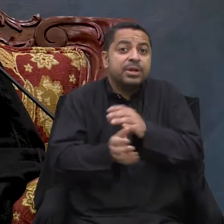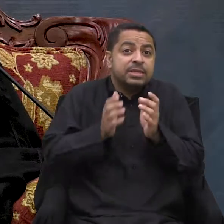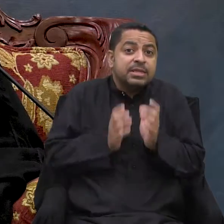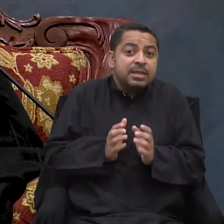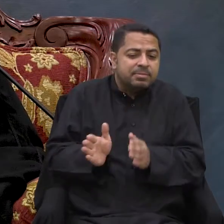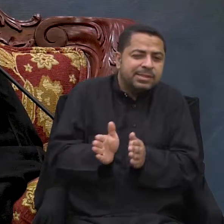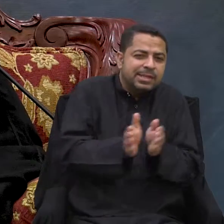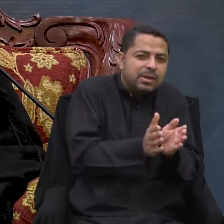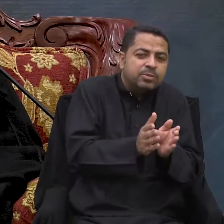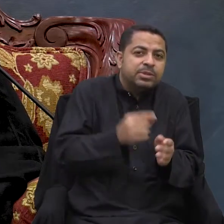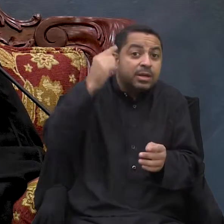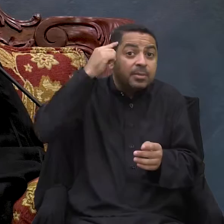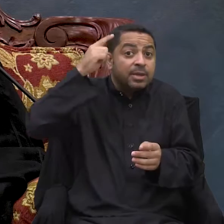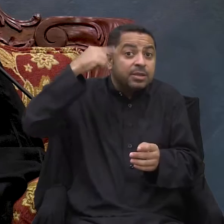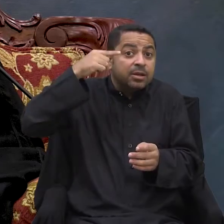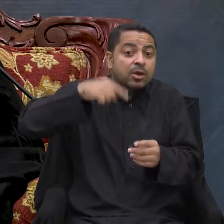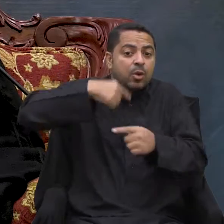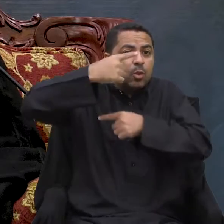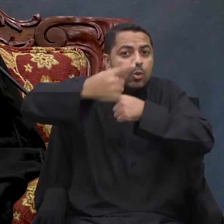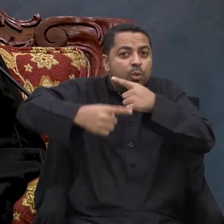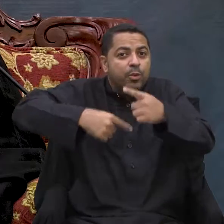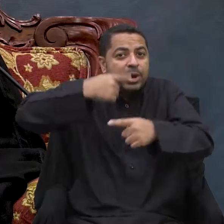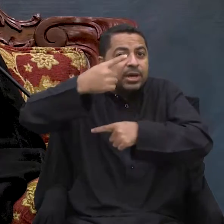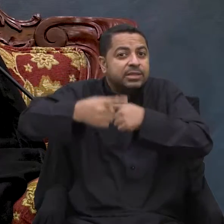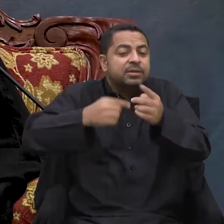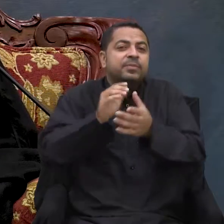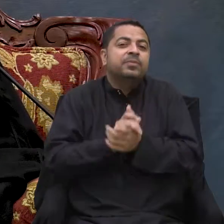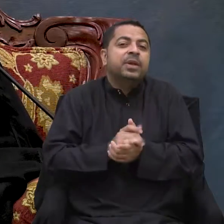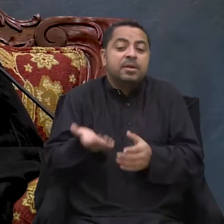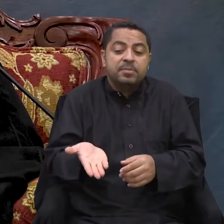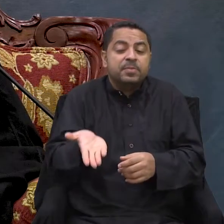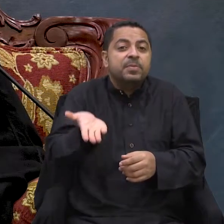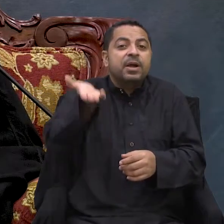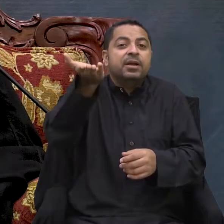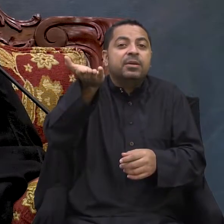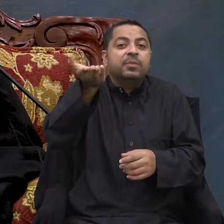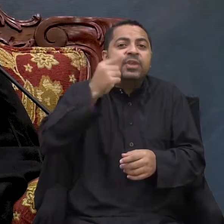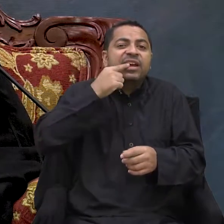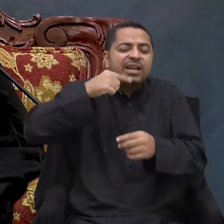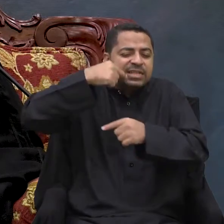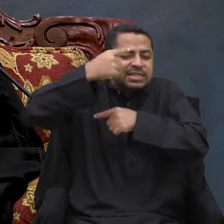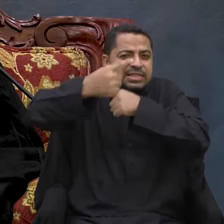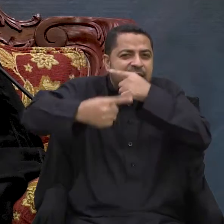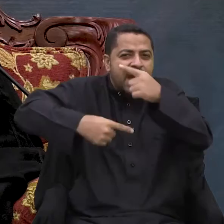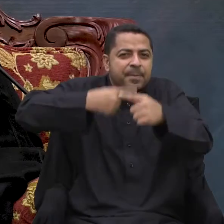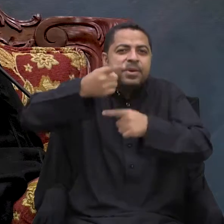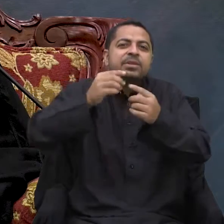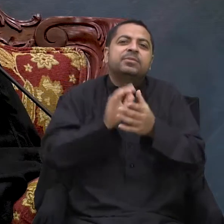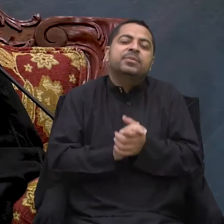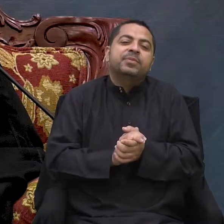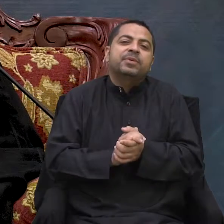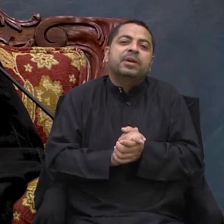تجسيد للقيم والمعاني السامية سوف يبقى